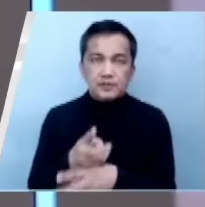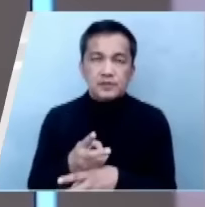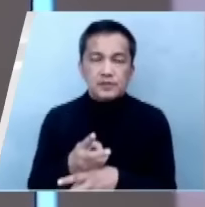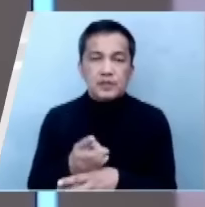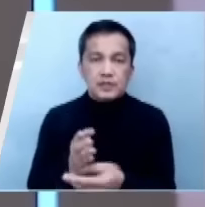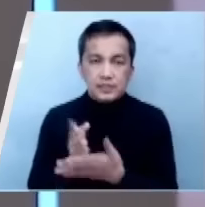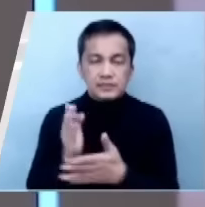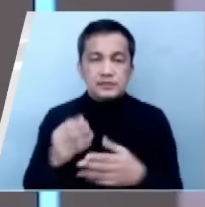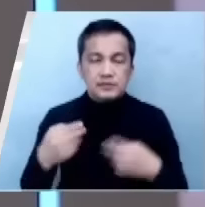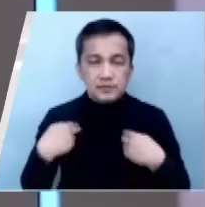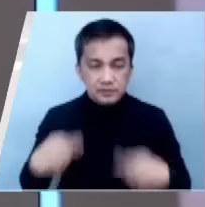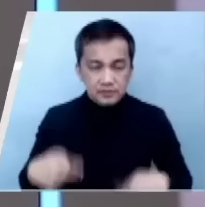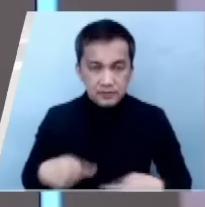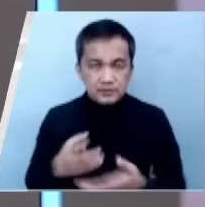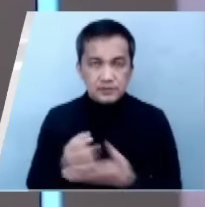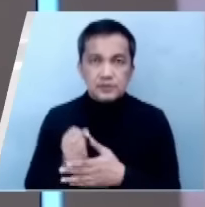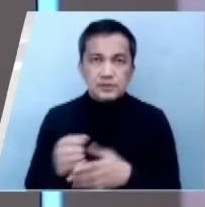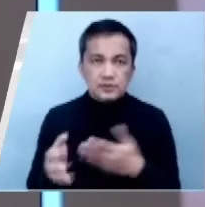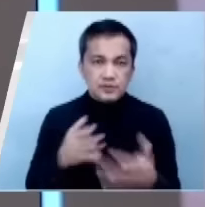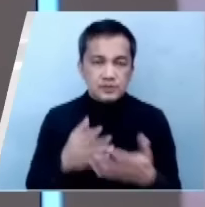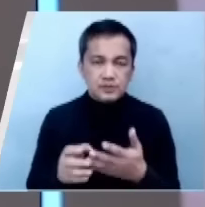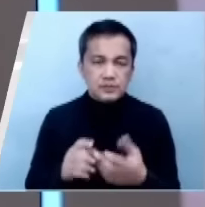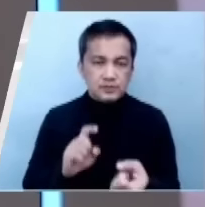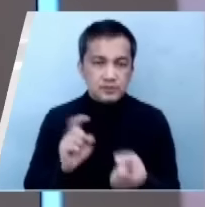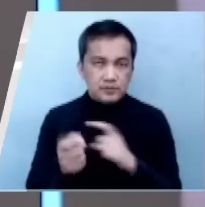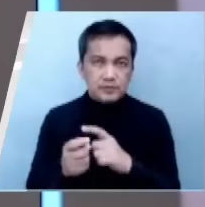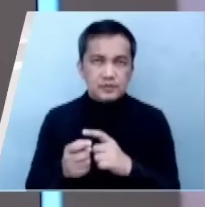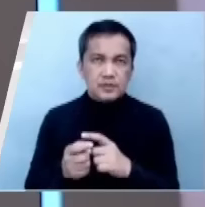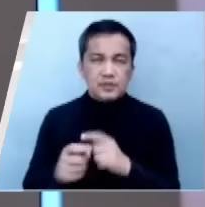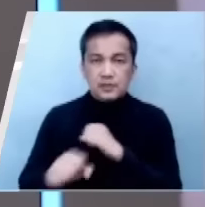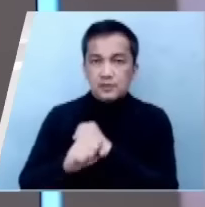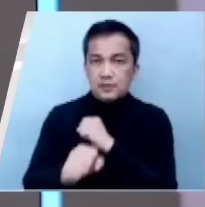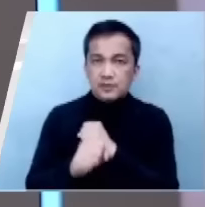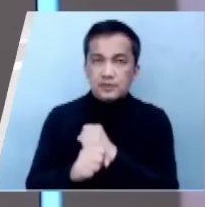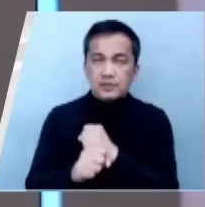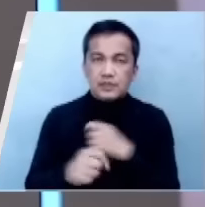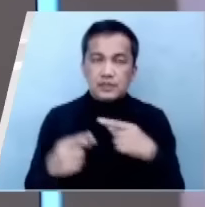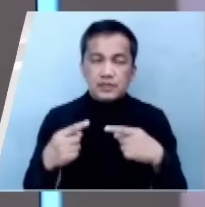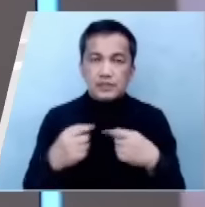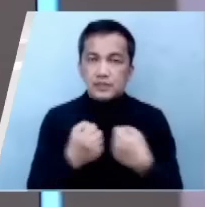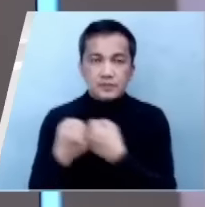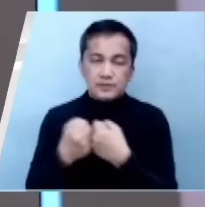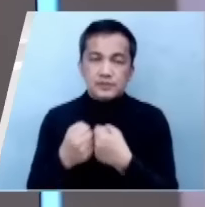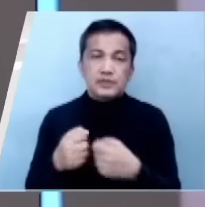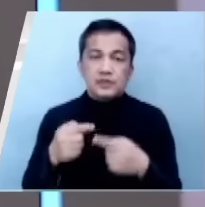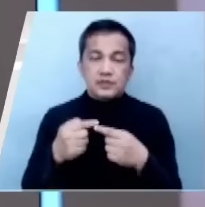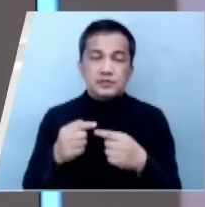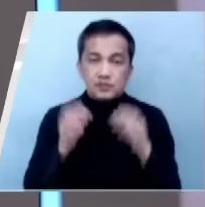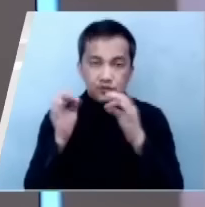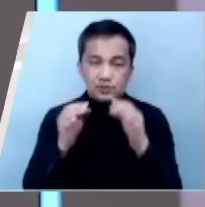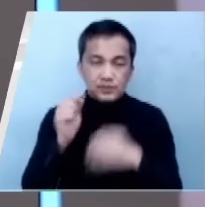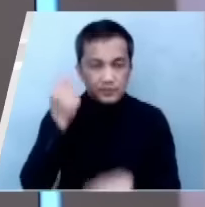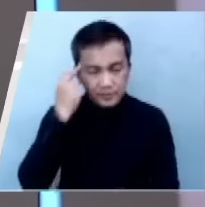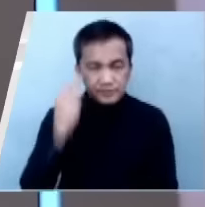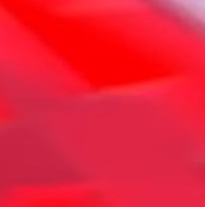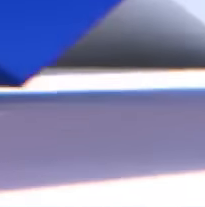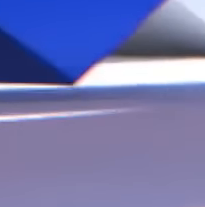anyay recalibrated o binagong kampanya kontra droga ng gobyerno. Nakatutok si Rafi